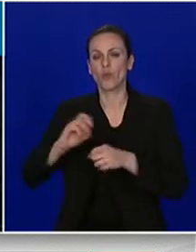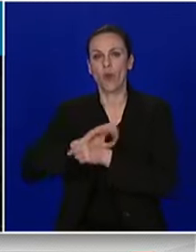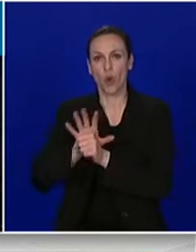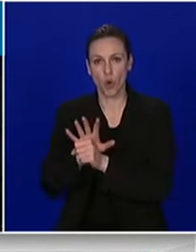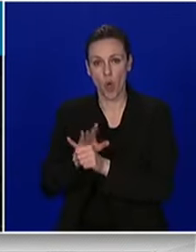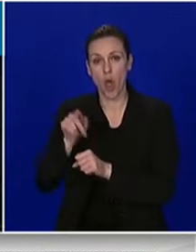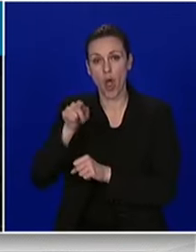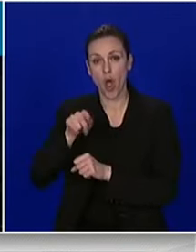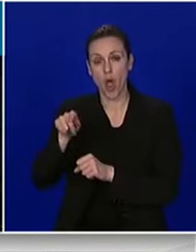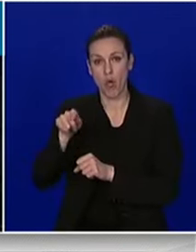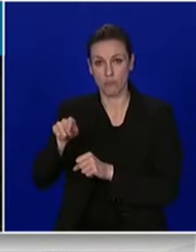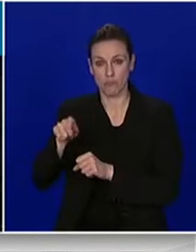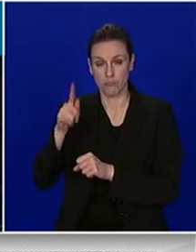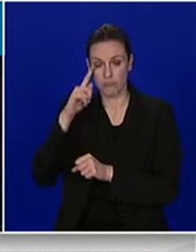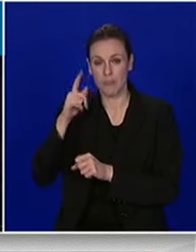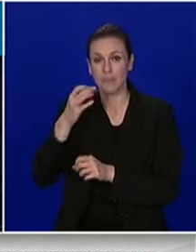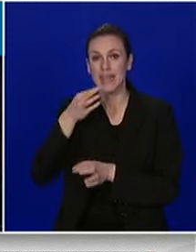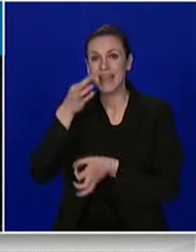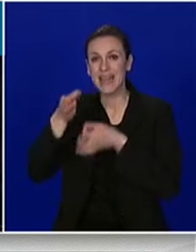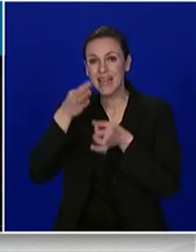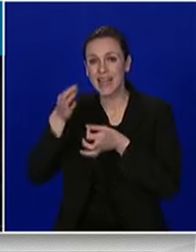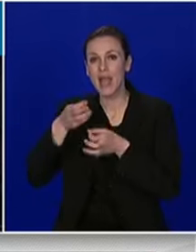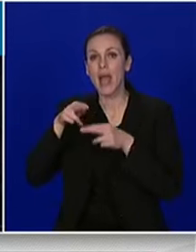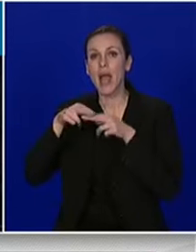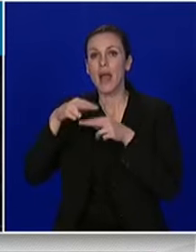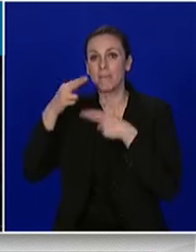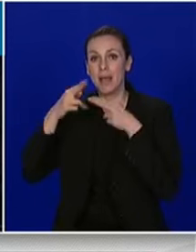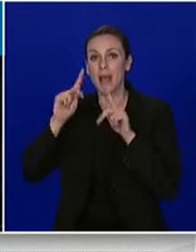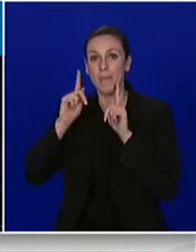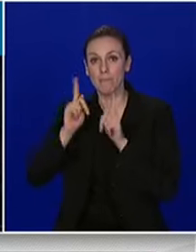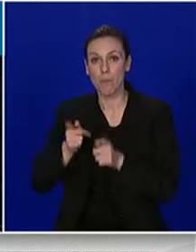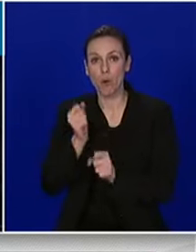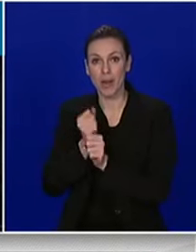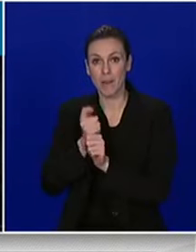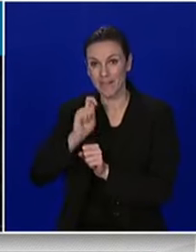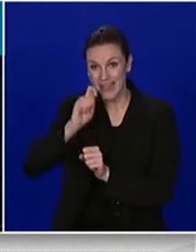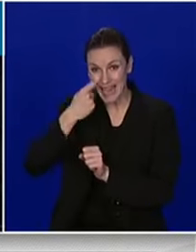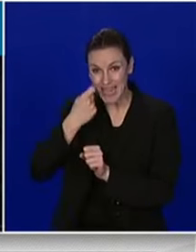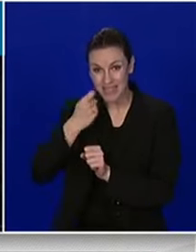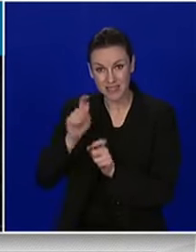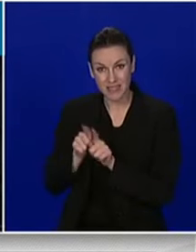one svejedno za dijagnostički pregled u bolnici moraju raditi test.